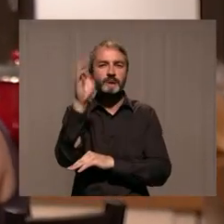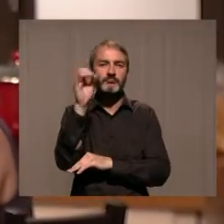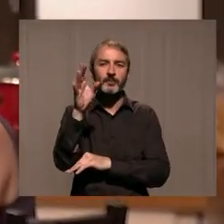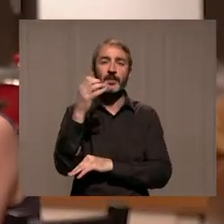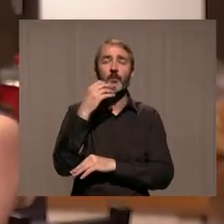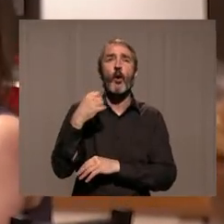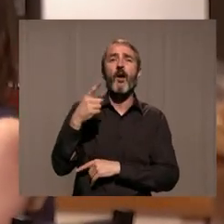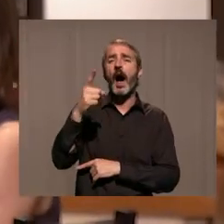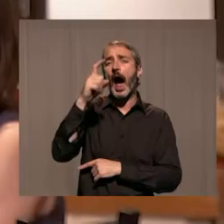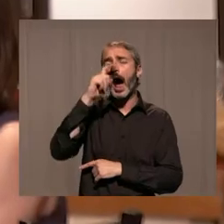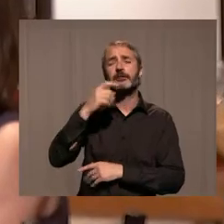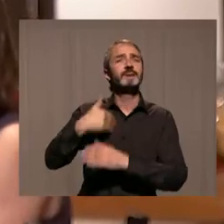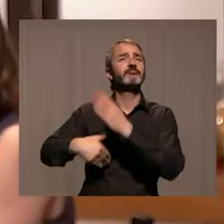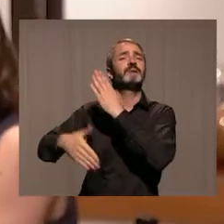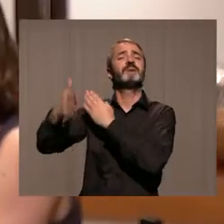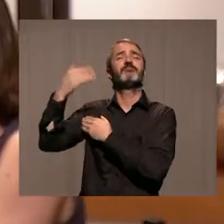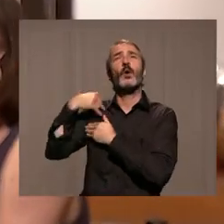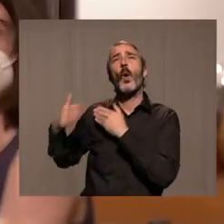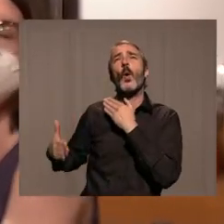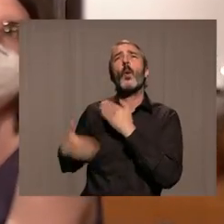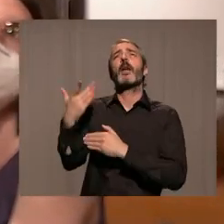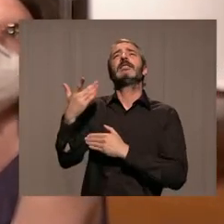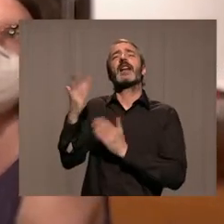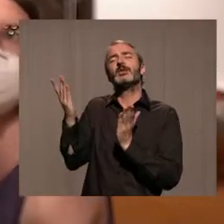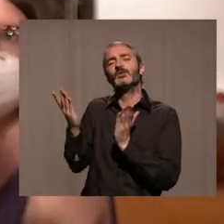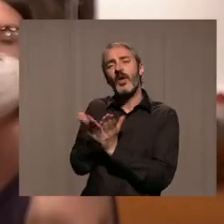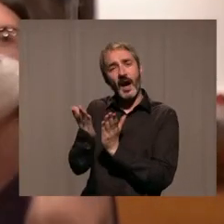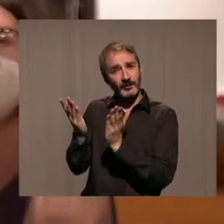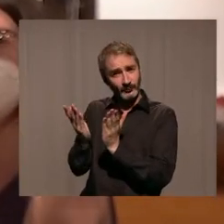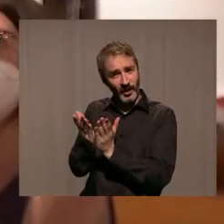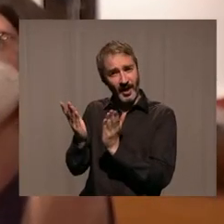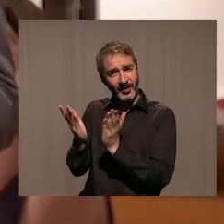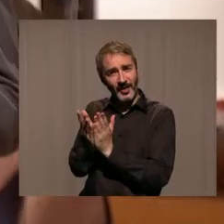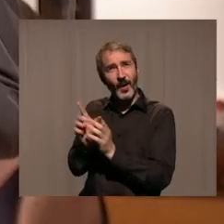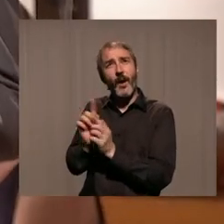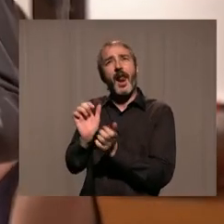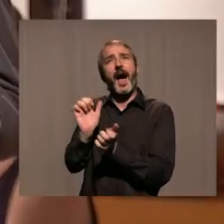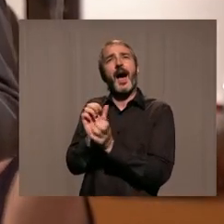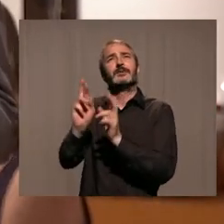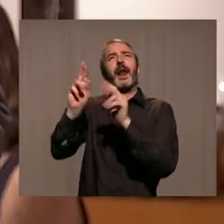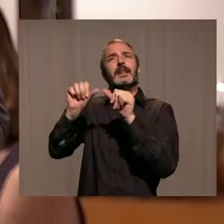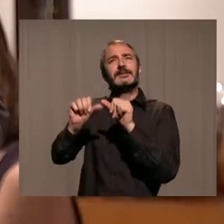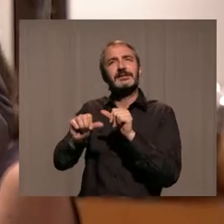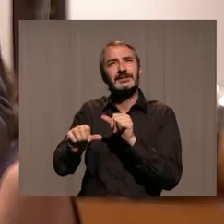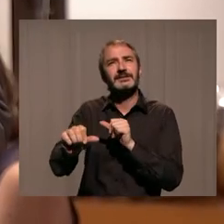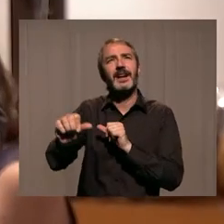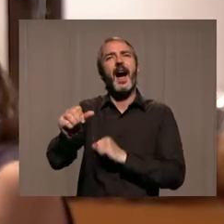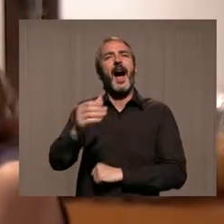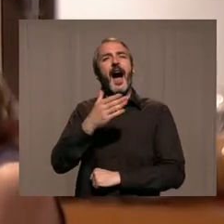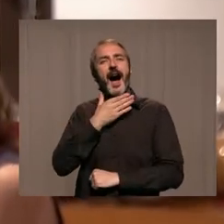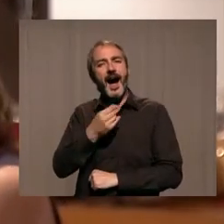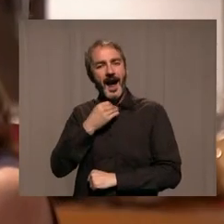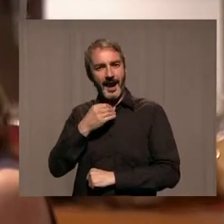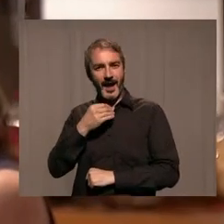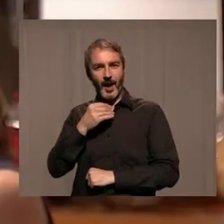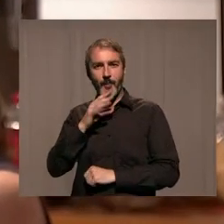Fa uns anys vau començar els vostres estudis plens d'esperances i ganes sí? de menjar-vos el